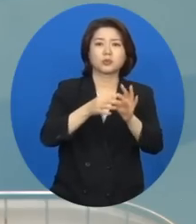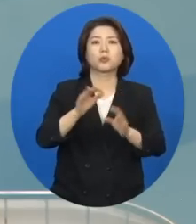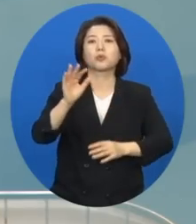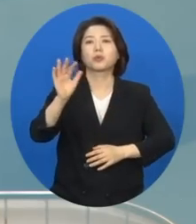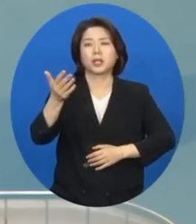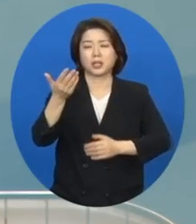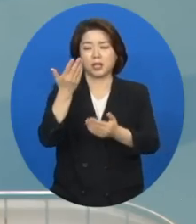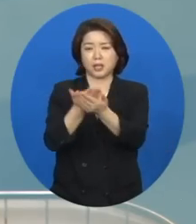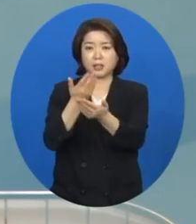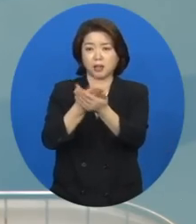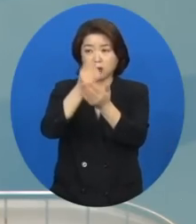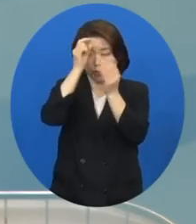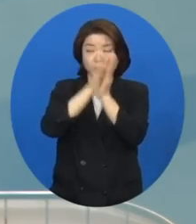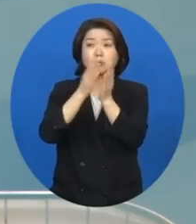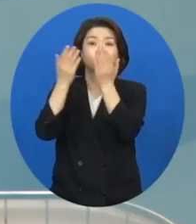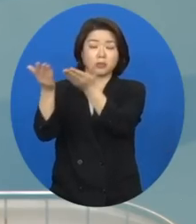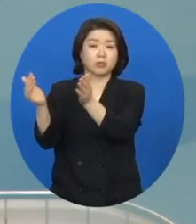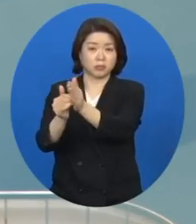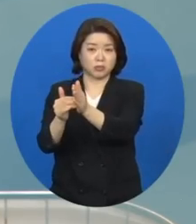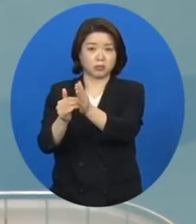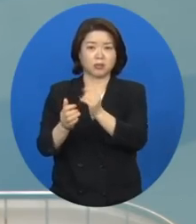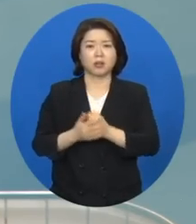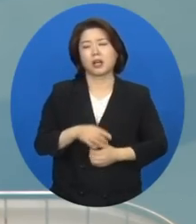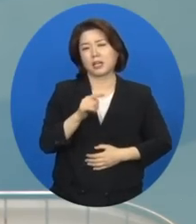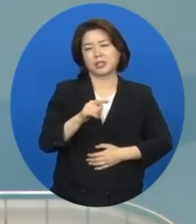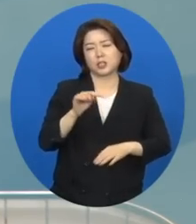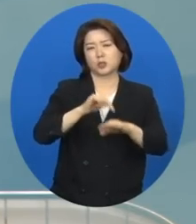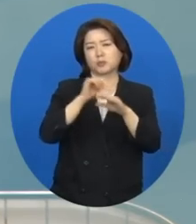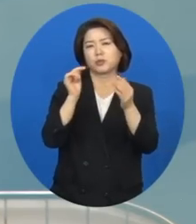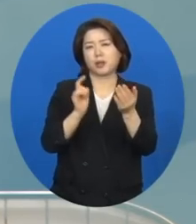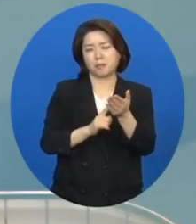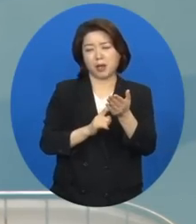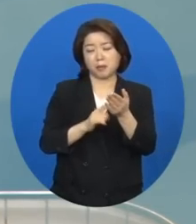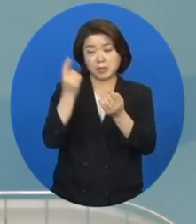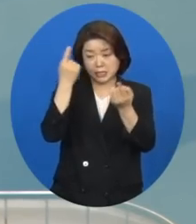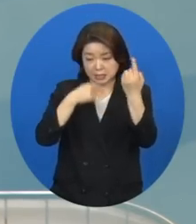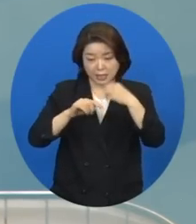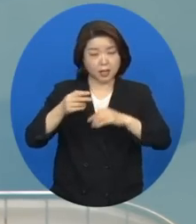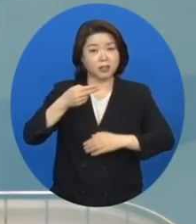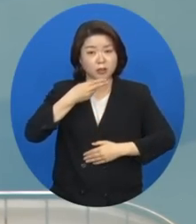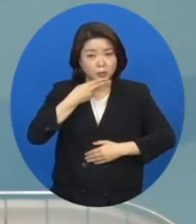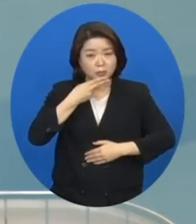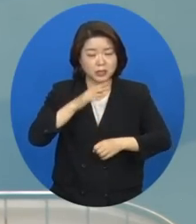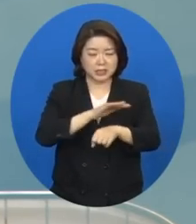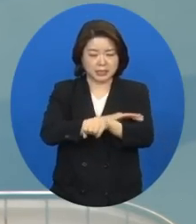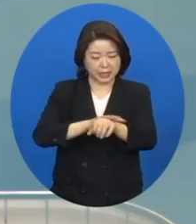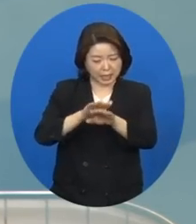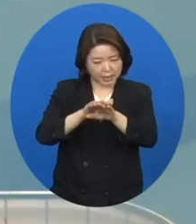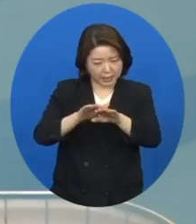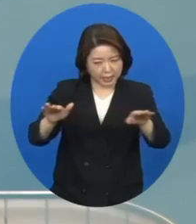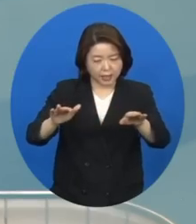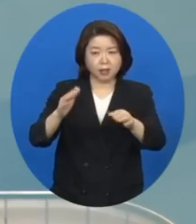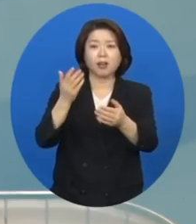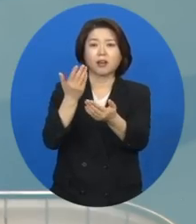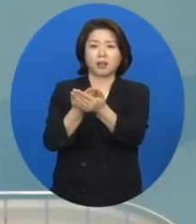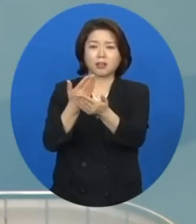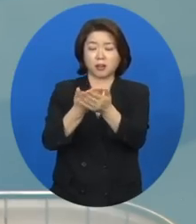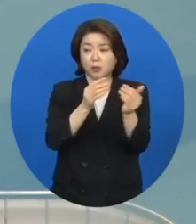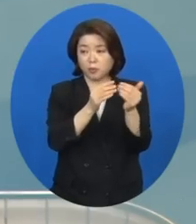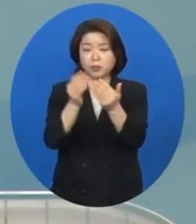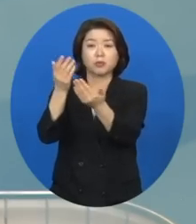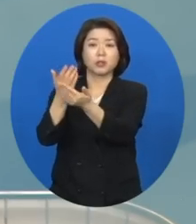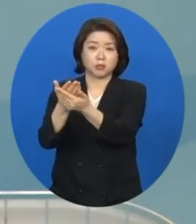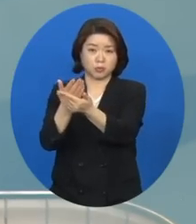라는 기도였어요. 그러면서 그분의 마음이 상하지 않고 잘 해결될 수 있도록 인도해